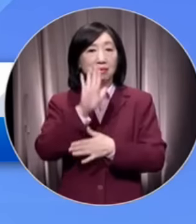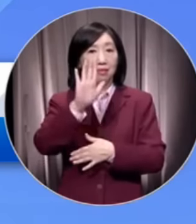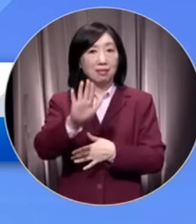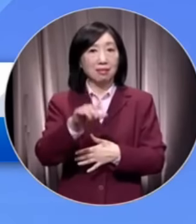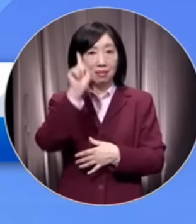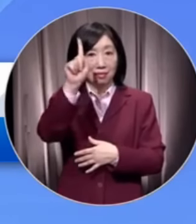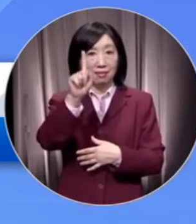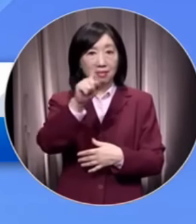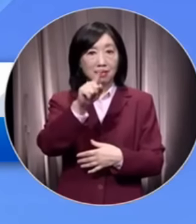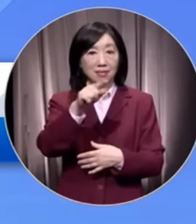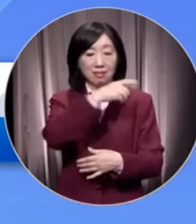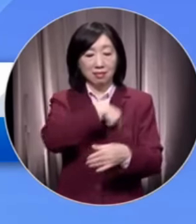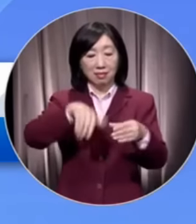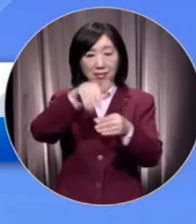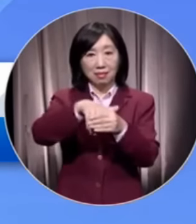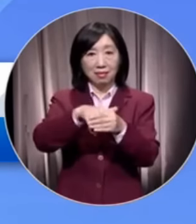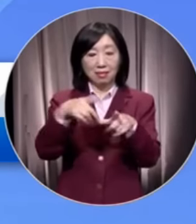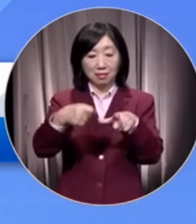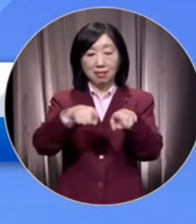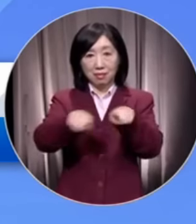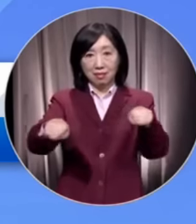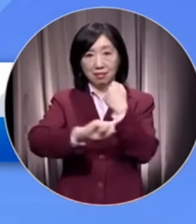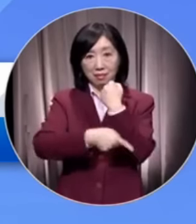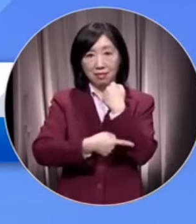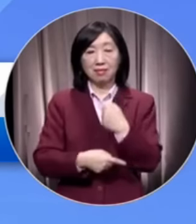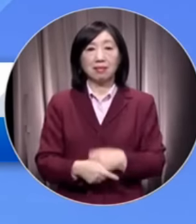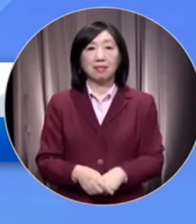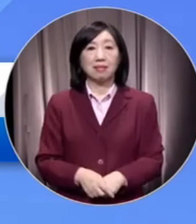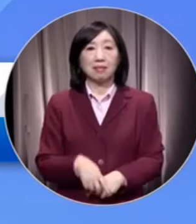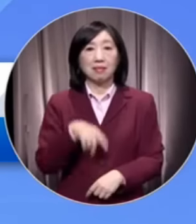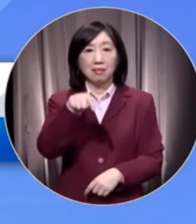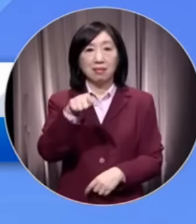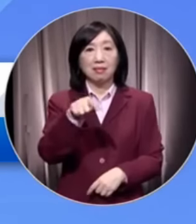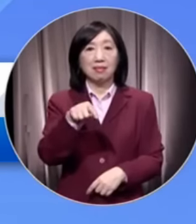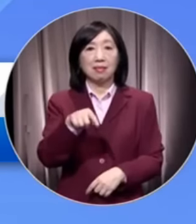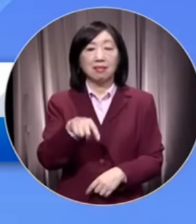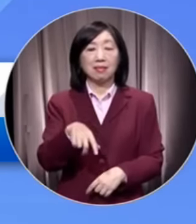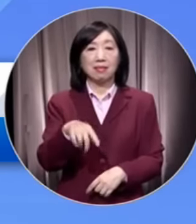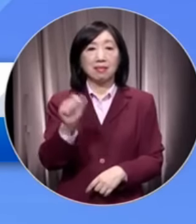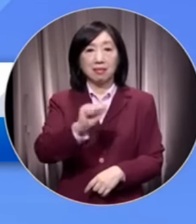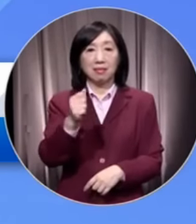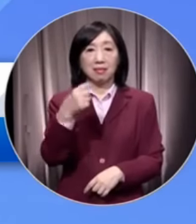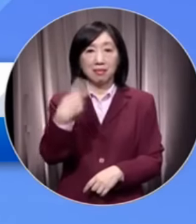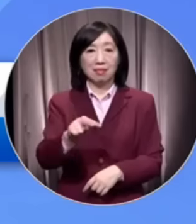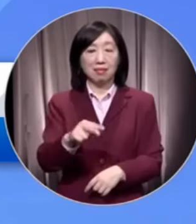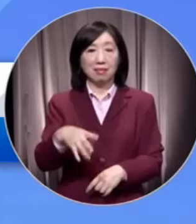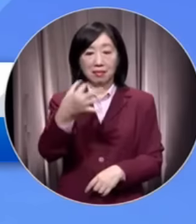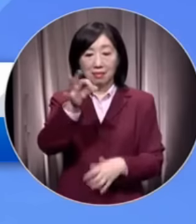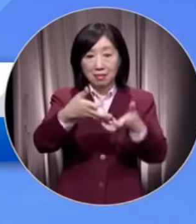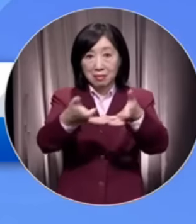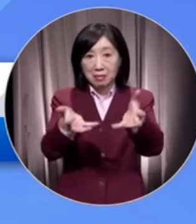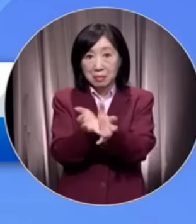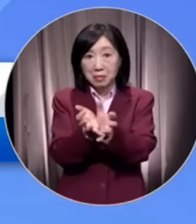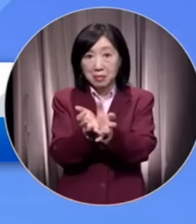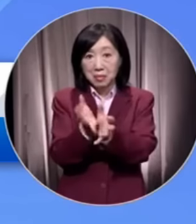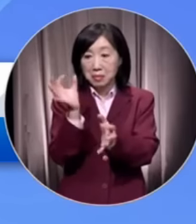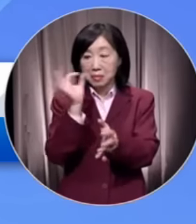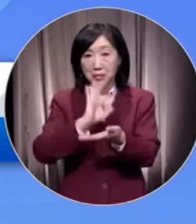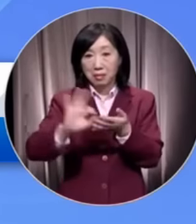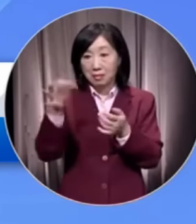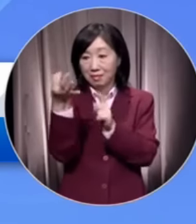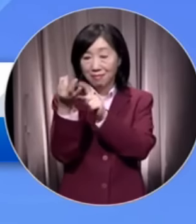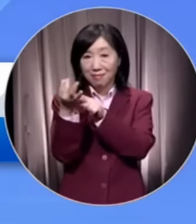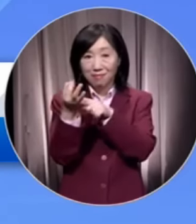一个选举公平法，这个当中就是不能够再让那些财团用钱来